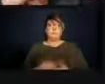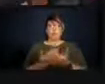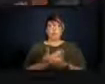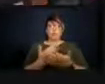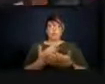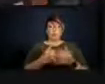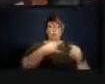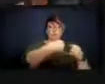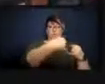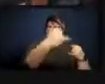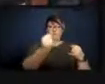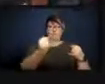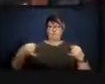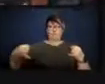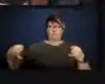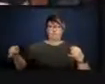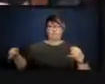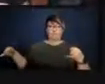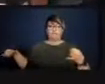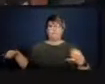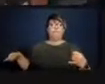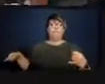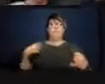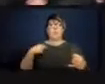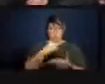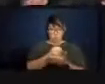darasa linalofuata.